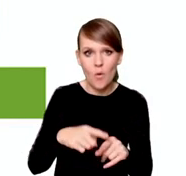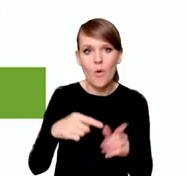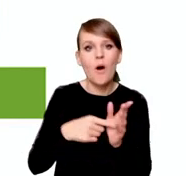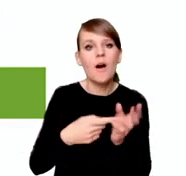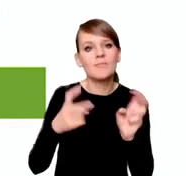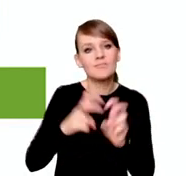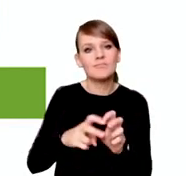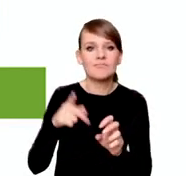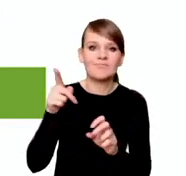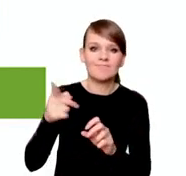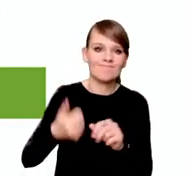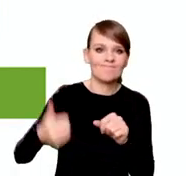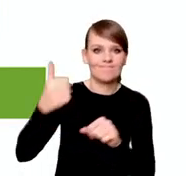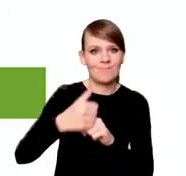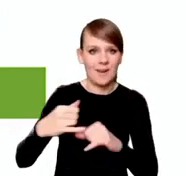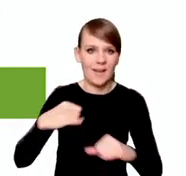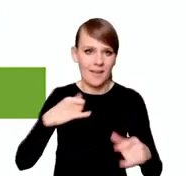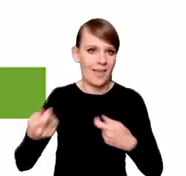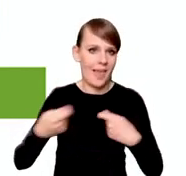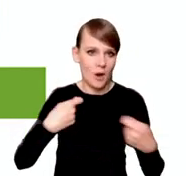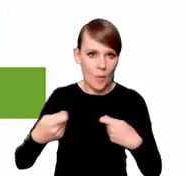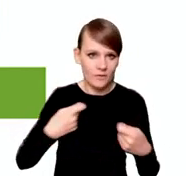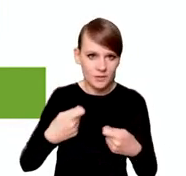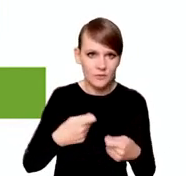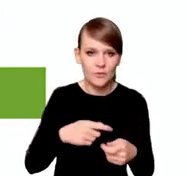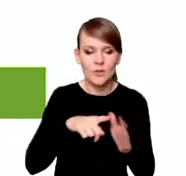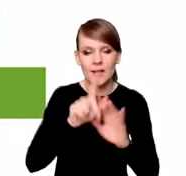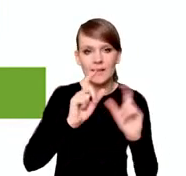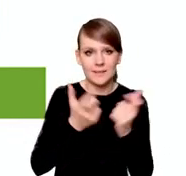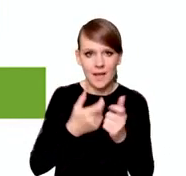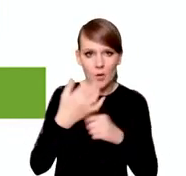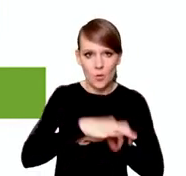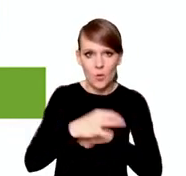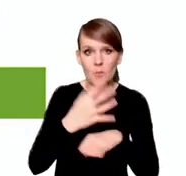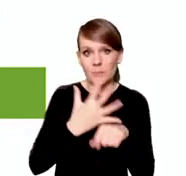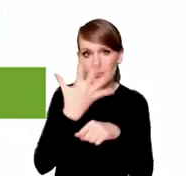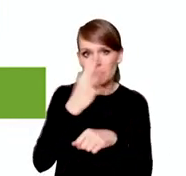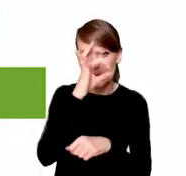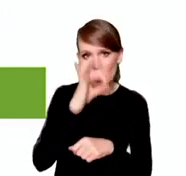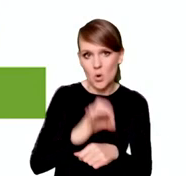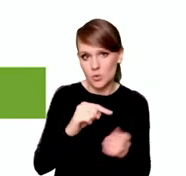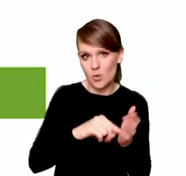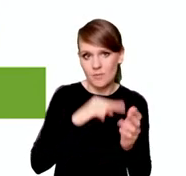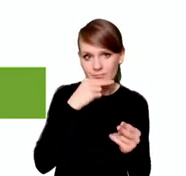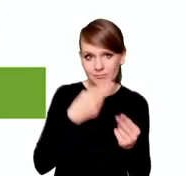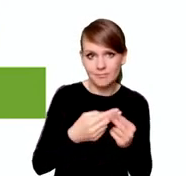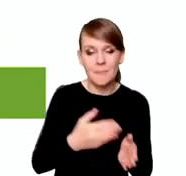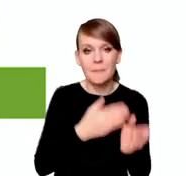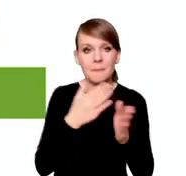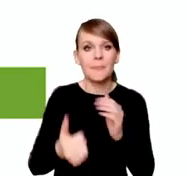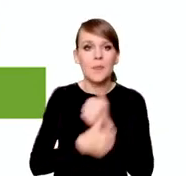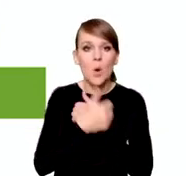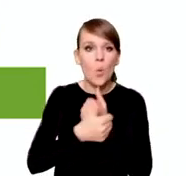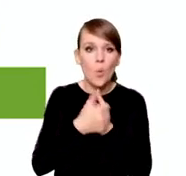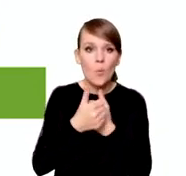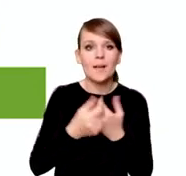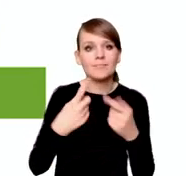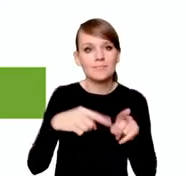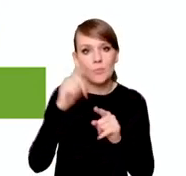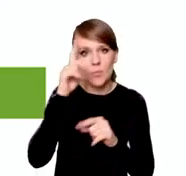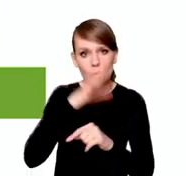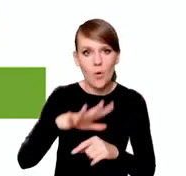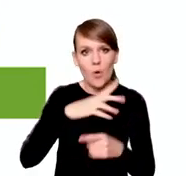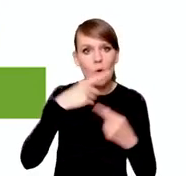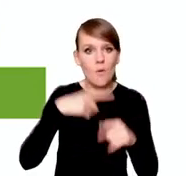całej uczelni. 55% próby wskazało taką odpowiedź. Dokument realizacji społecznej odpowiedzialności uczelni tworzony